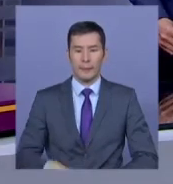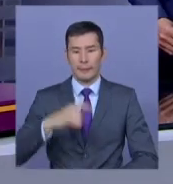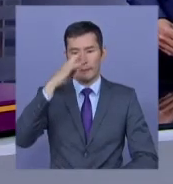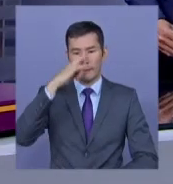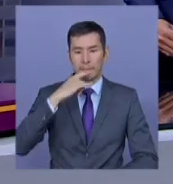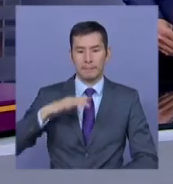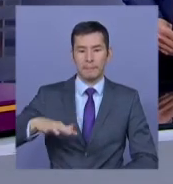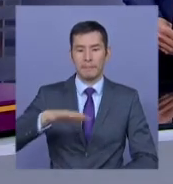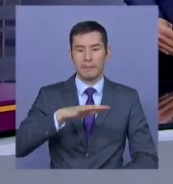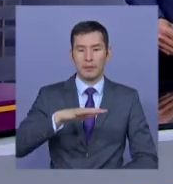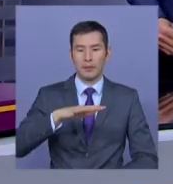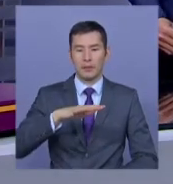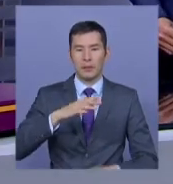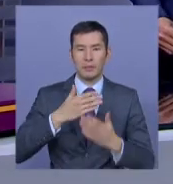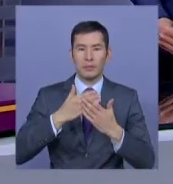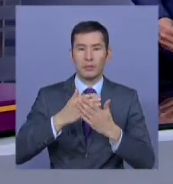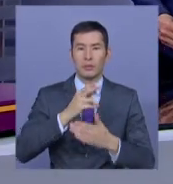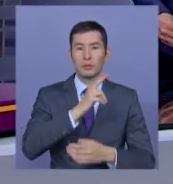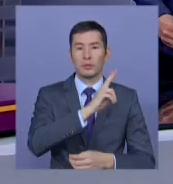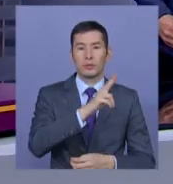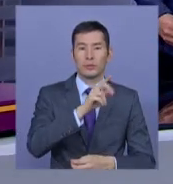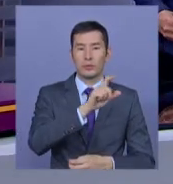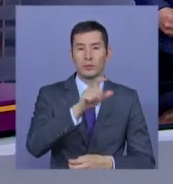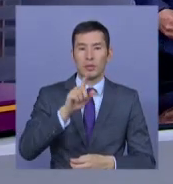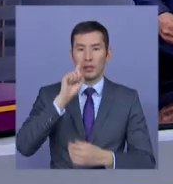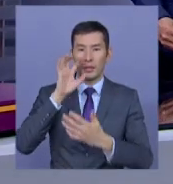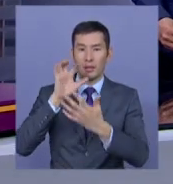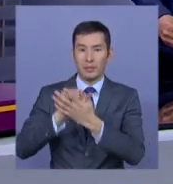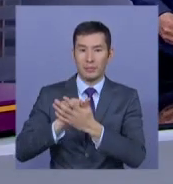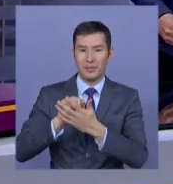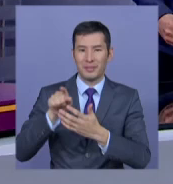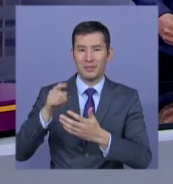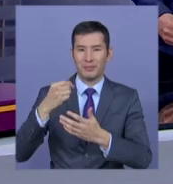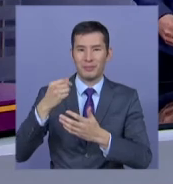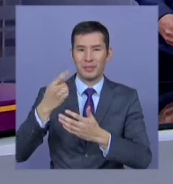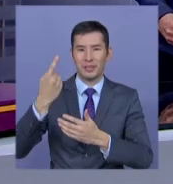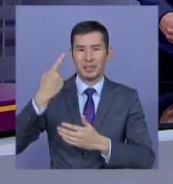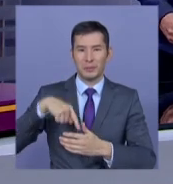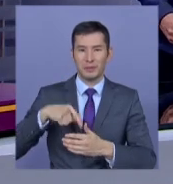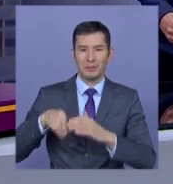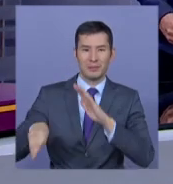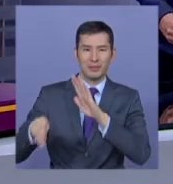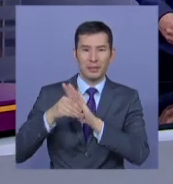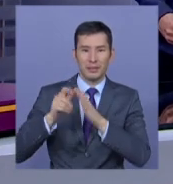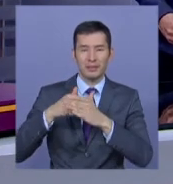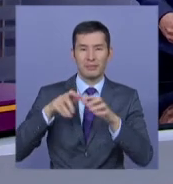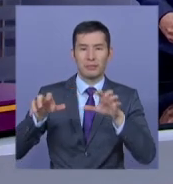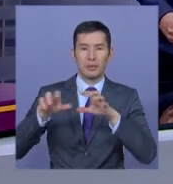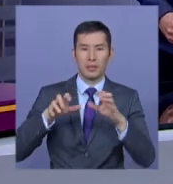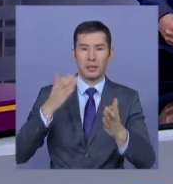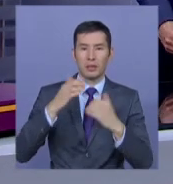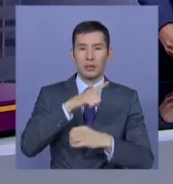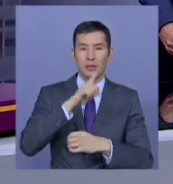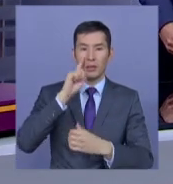Қазақстандықтарға жемқорлық фактісін хабарлаған адамға параның 10% берілуі мүмкін. Жемқорлыққа қарсы қызмет басшысы Алек Шпекбаев